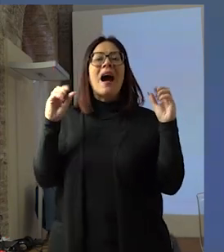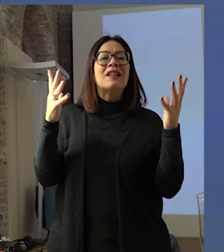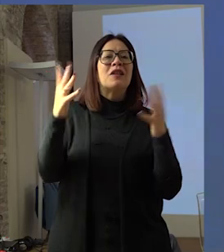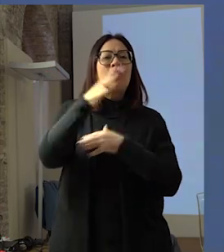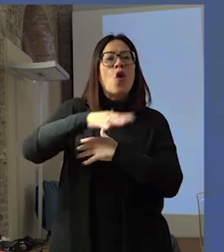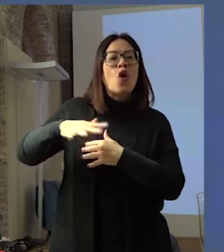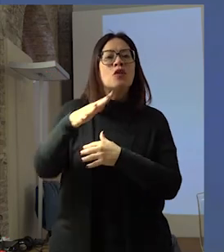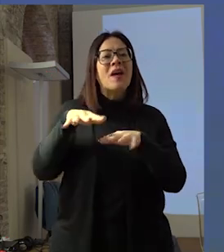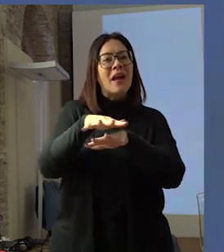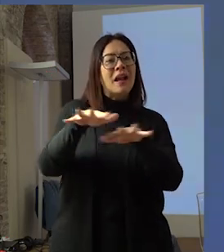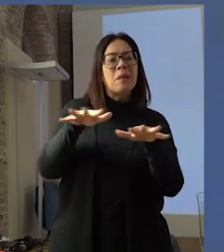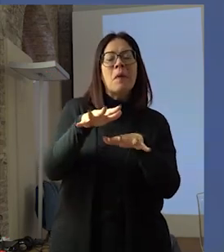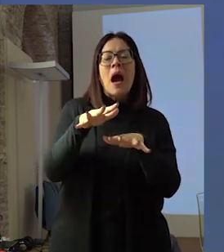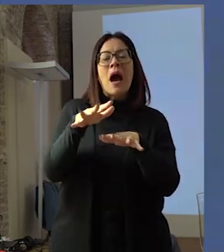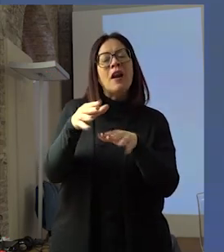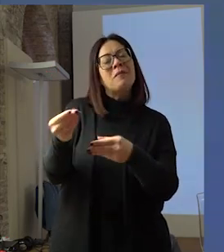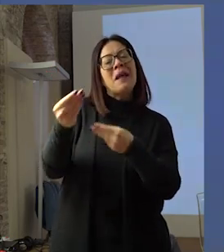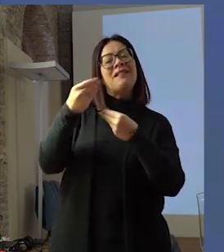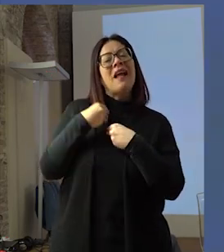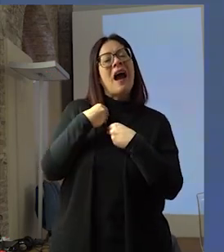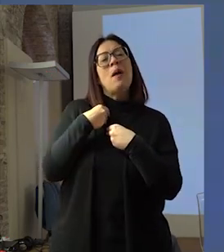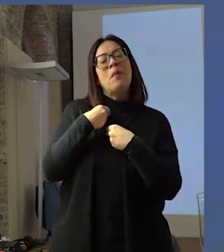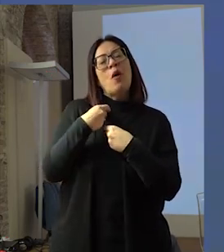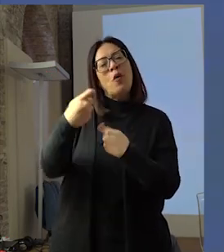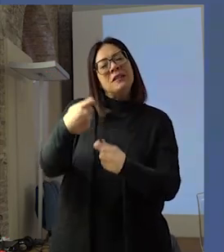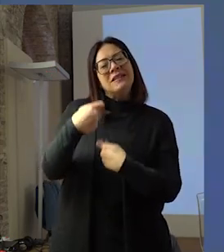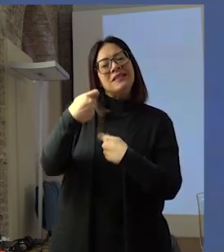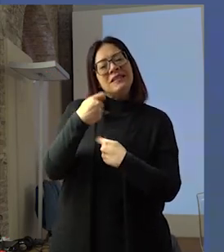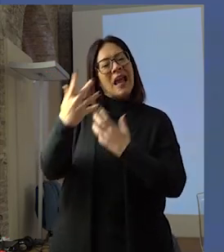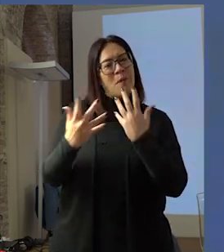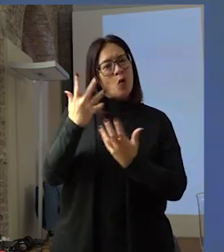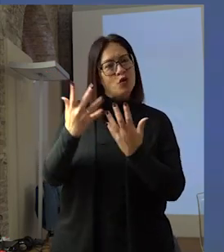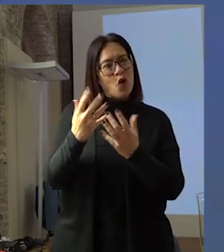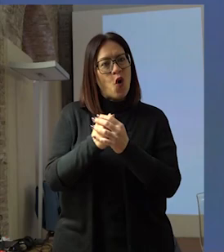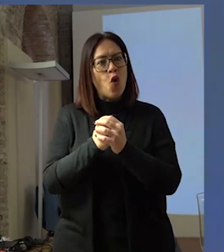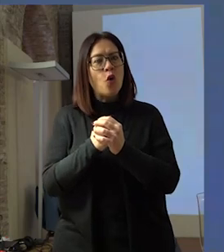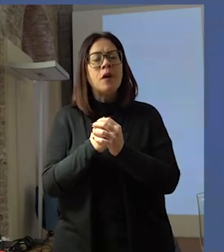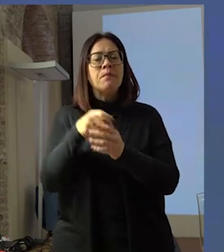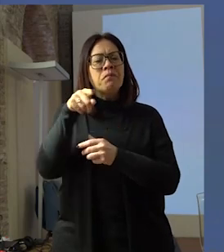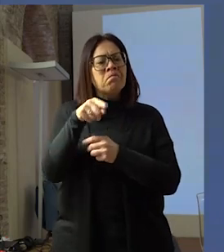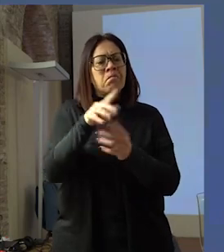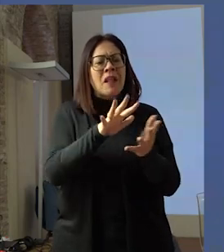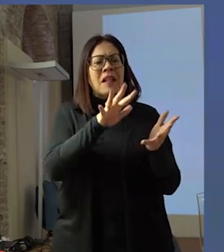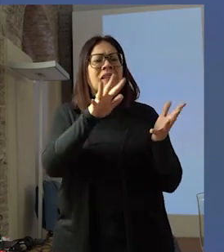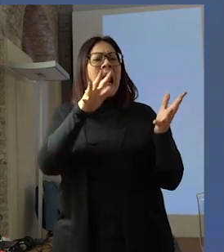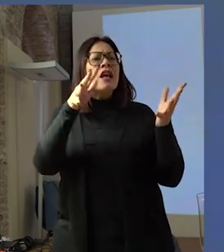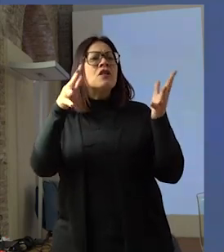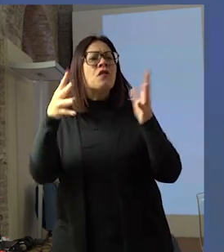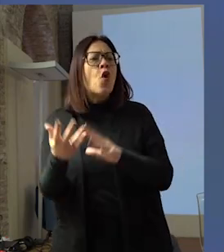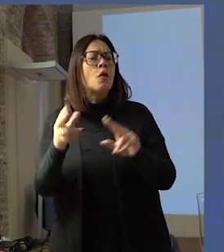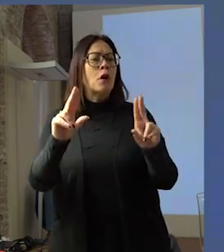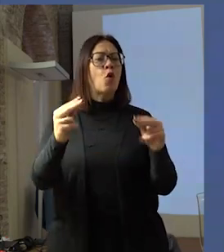mi solleciti emotivamente. Tutto ciò viene così trasformato, assume una nuova vita, un